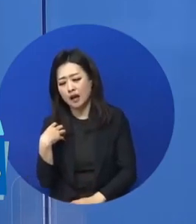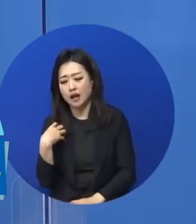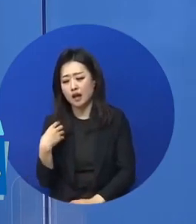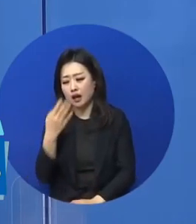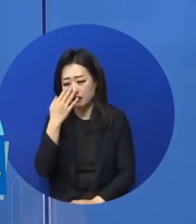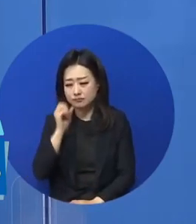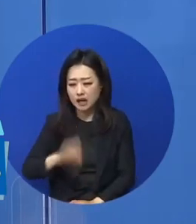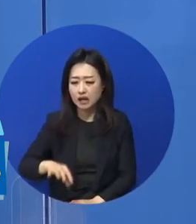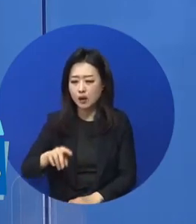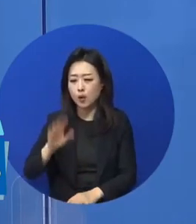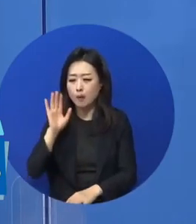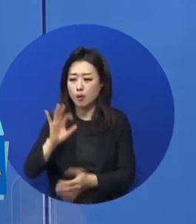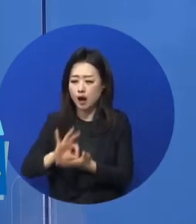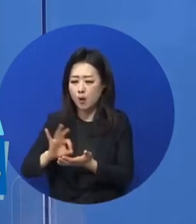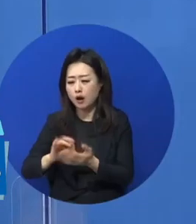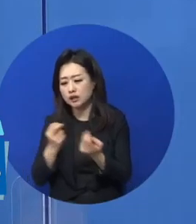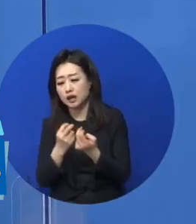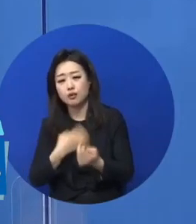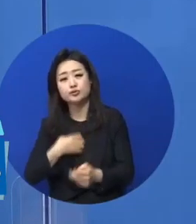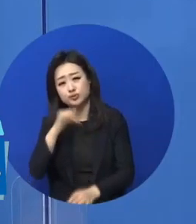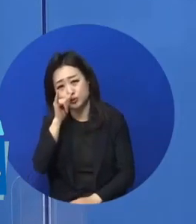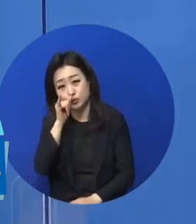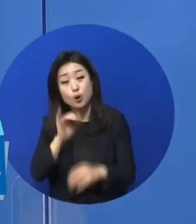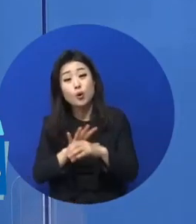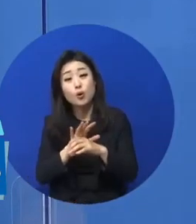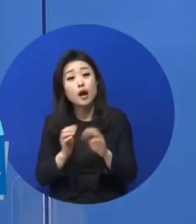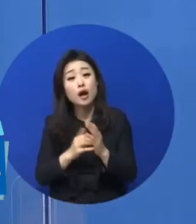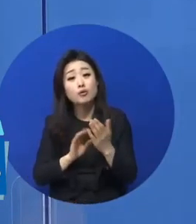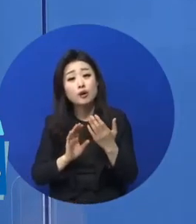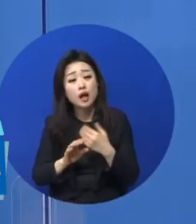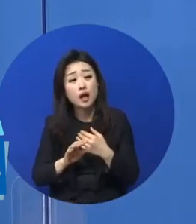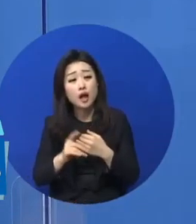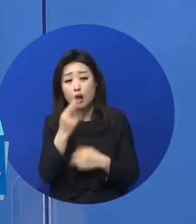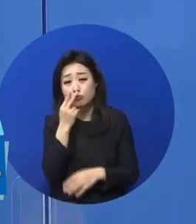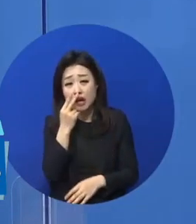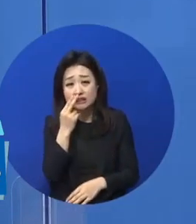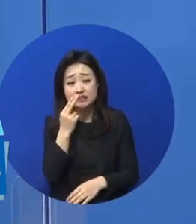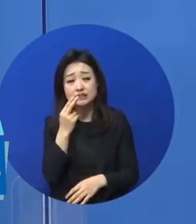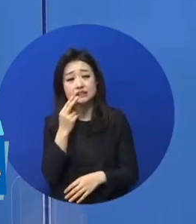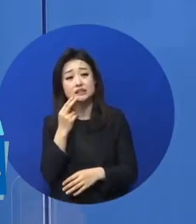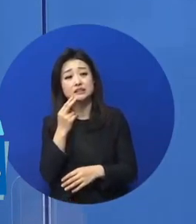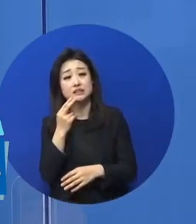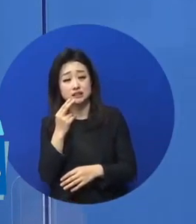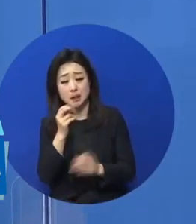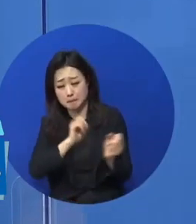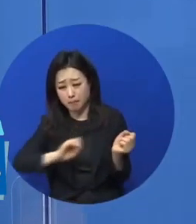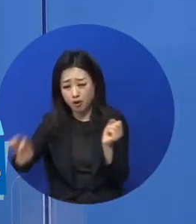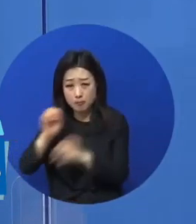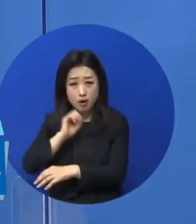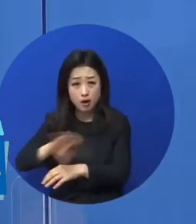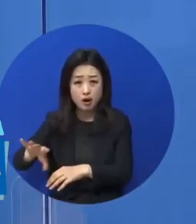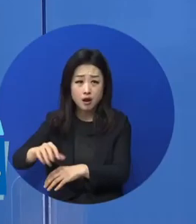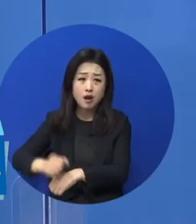싶어서. 그리고 최근에 코로나19 이후에 이제 그 플라스틱이나 이런 걸 처리하는 재활용